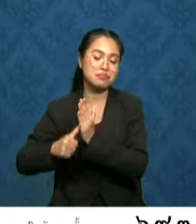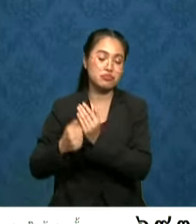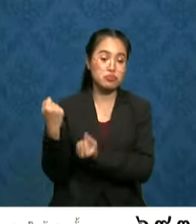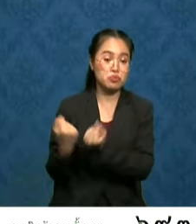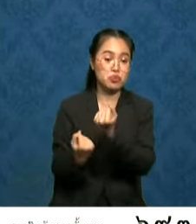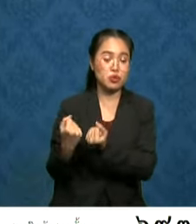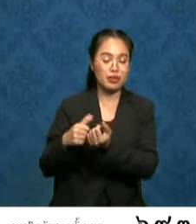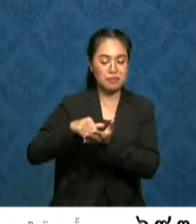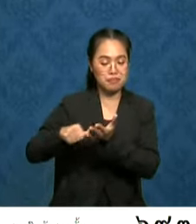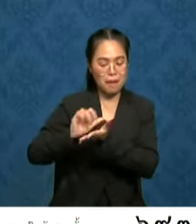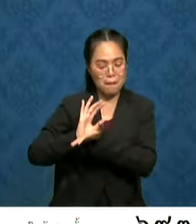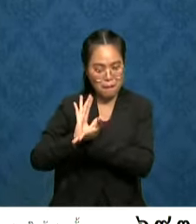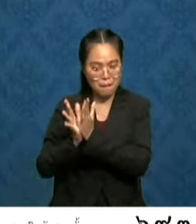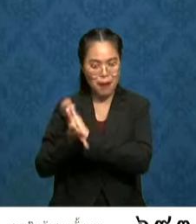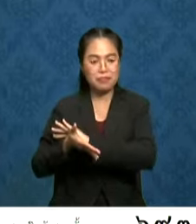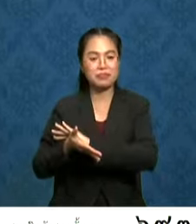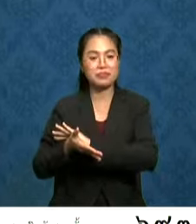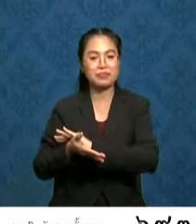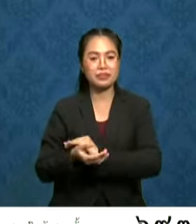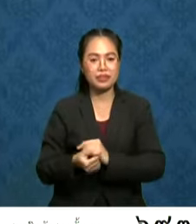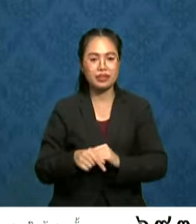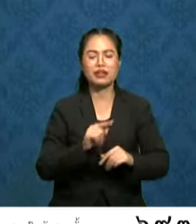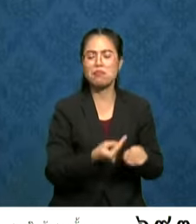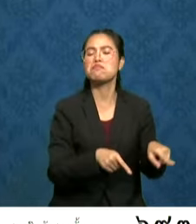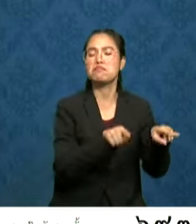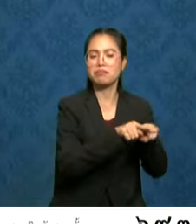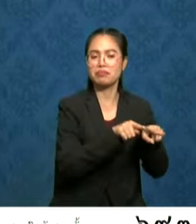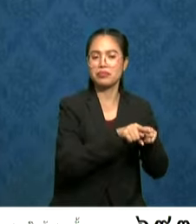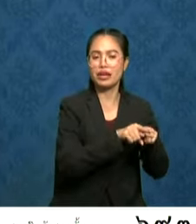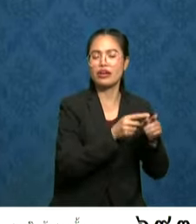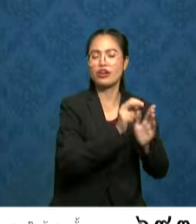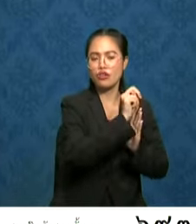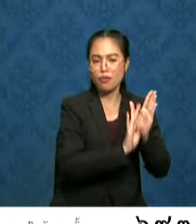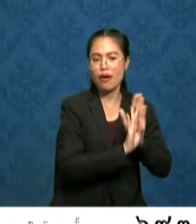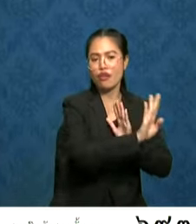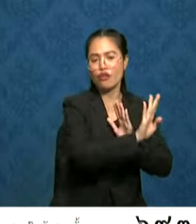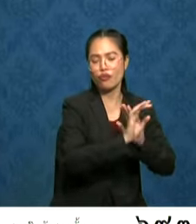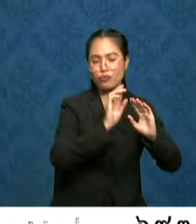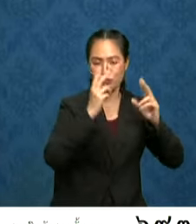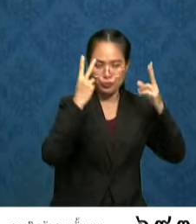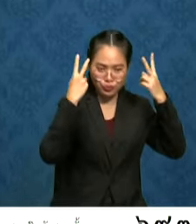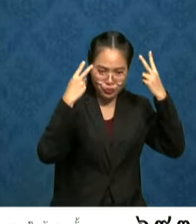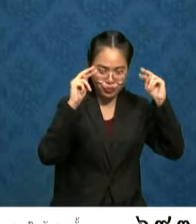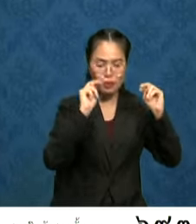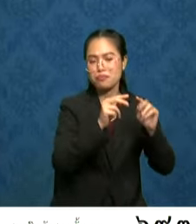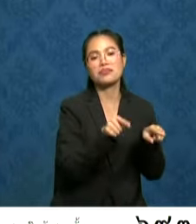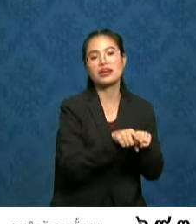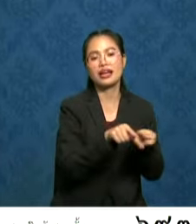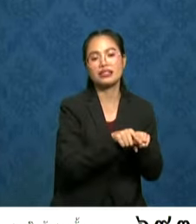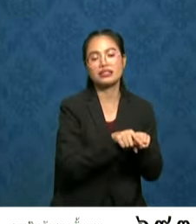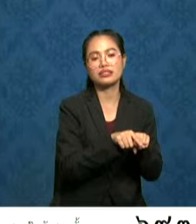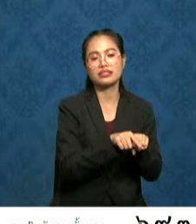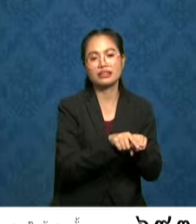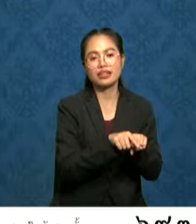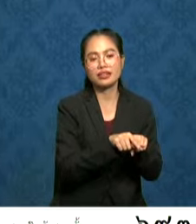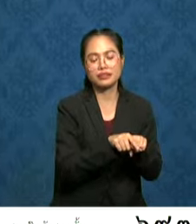หนี้ที่จะมีการซื้อหนี้ซึ่งก็บังเอิญว่าของนโยบายแรกเนี่ยก็มีการพูดถึงบริษัทบริหารสินทรัพย์ที่จะต้องไปทำการ